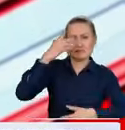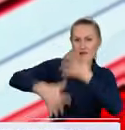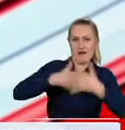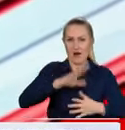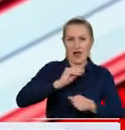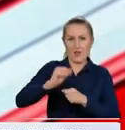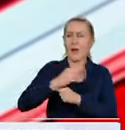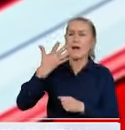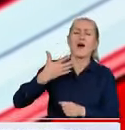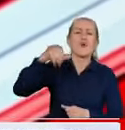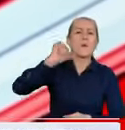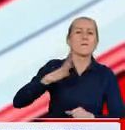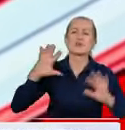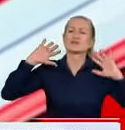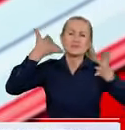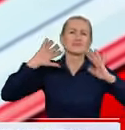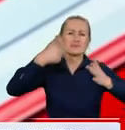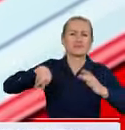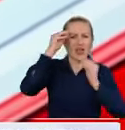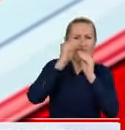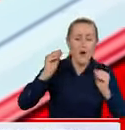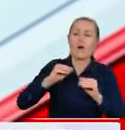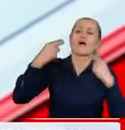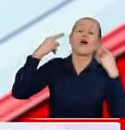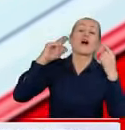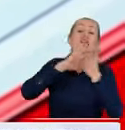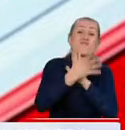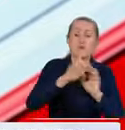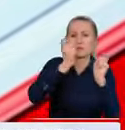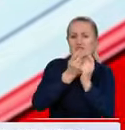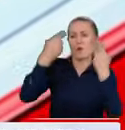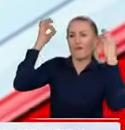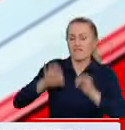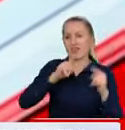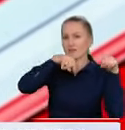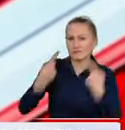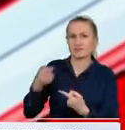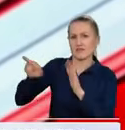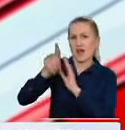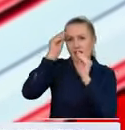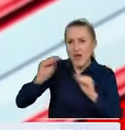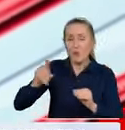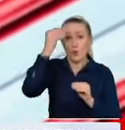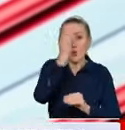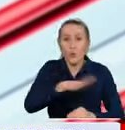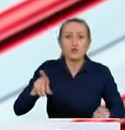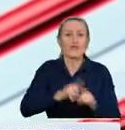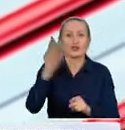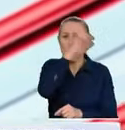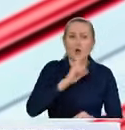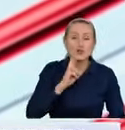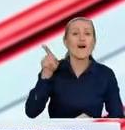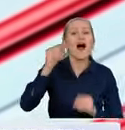nauczyciele, na ich barki zrzucono tę całą reformę i na uczniów, i także na rodziców, a nauczyciele są